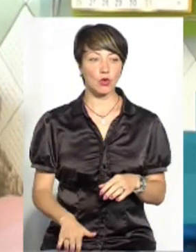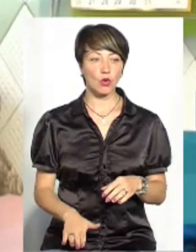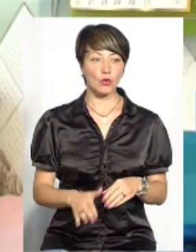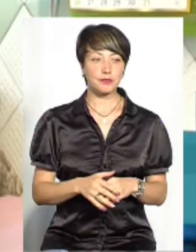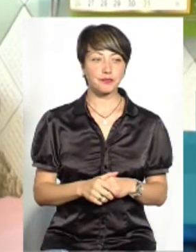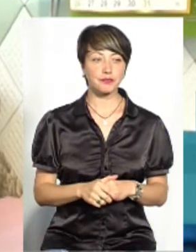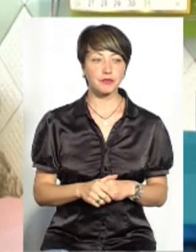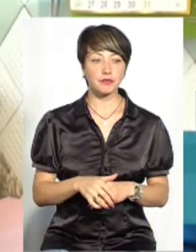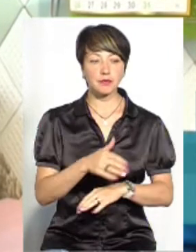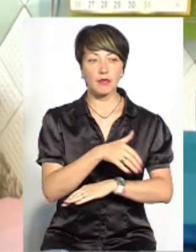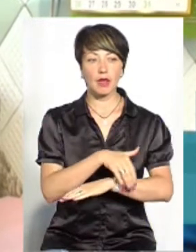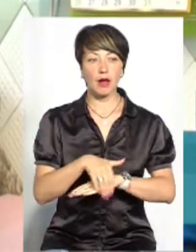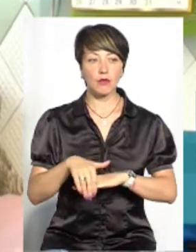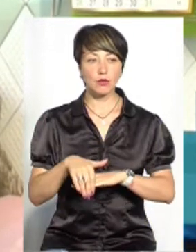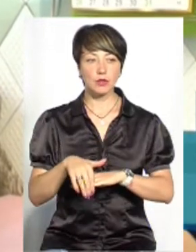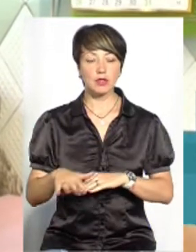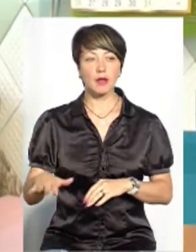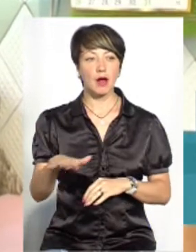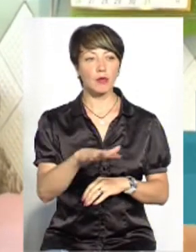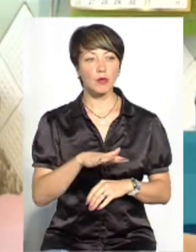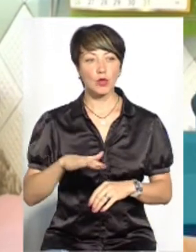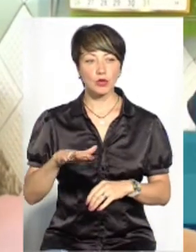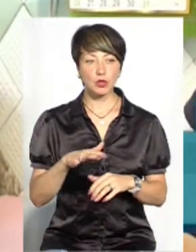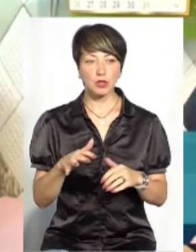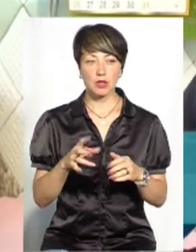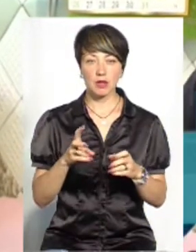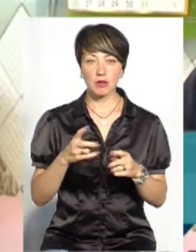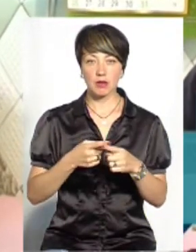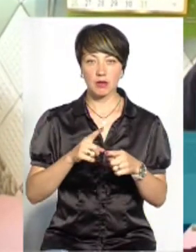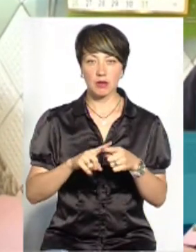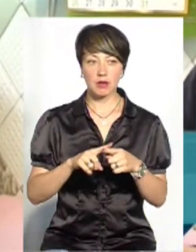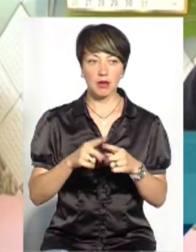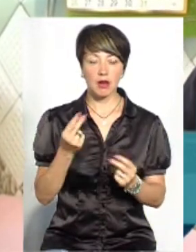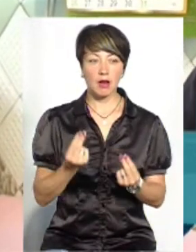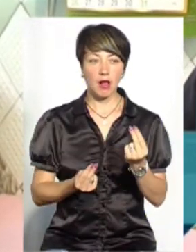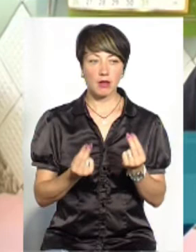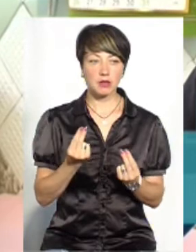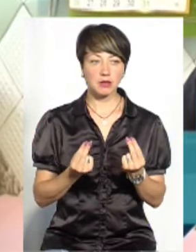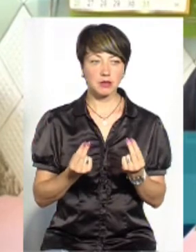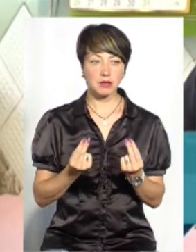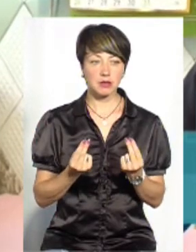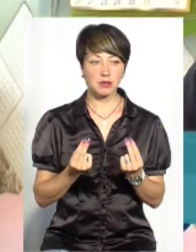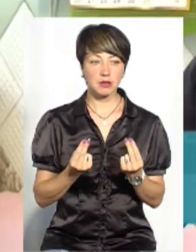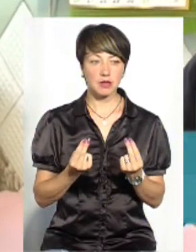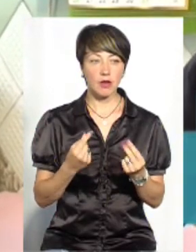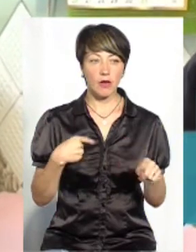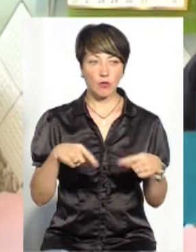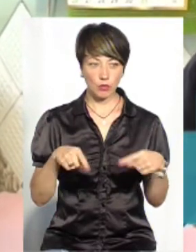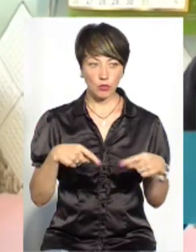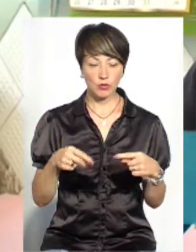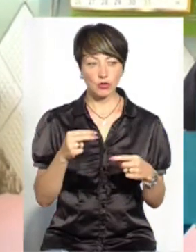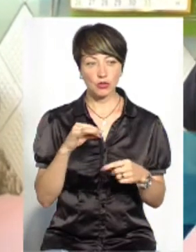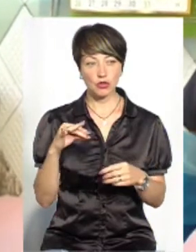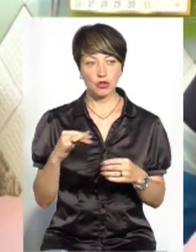На вулиці, на площадці, на квадраті грали. Це ви футбол грали чи так